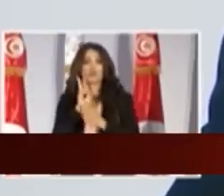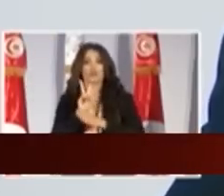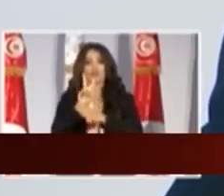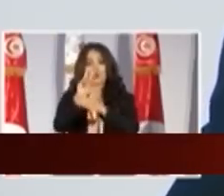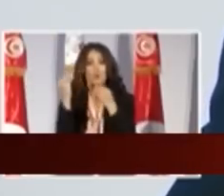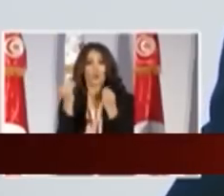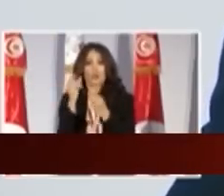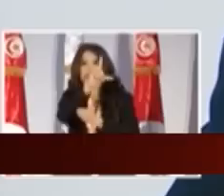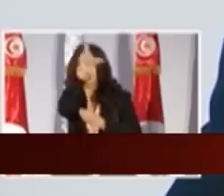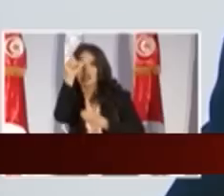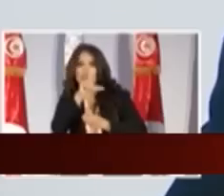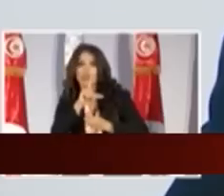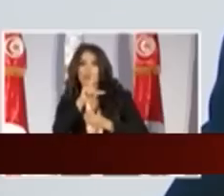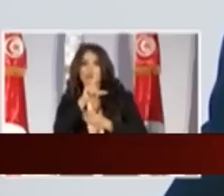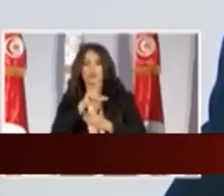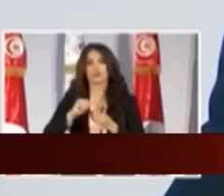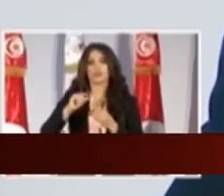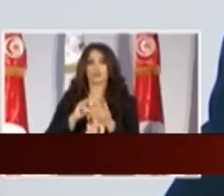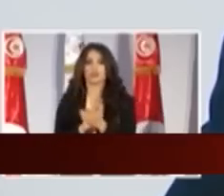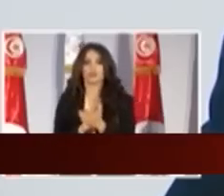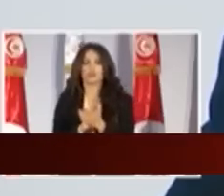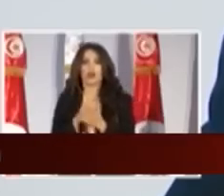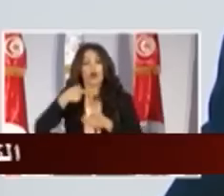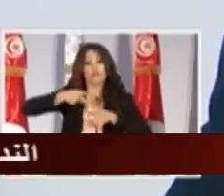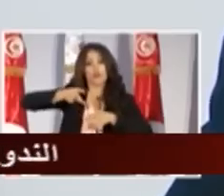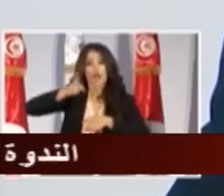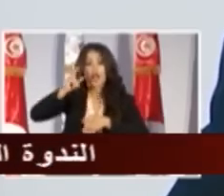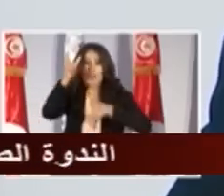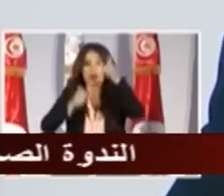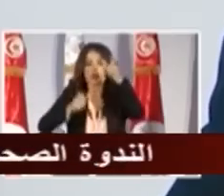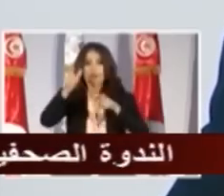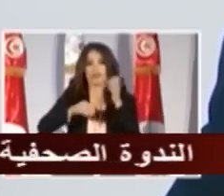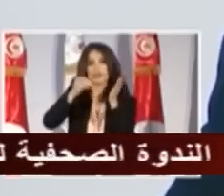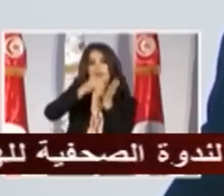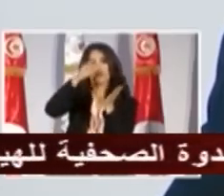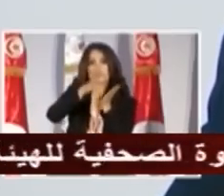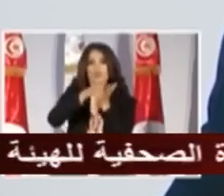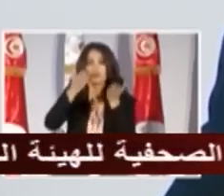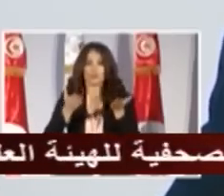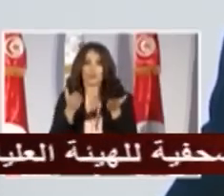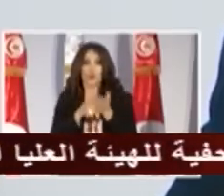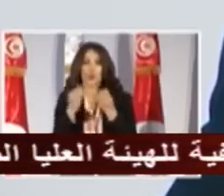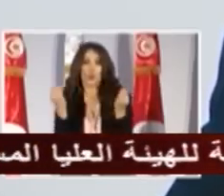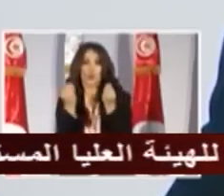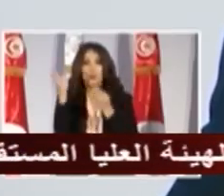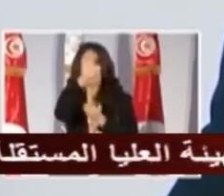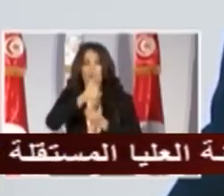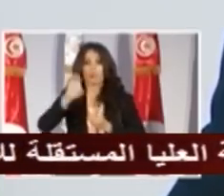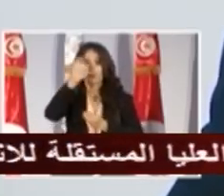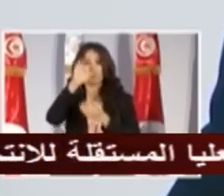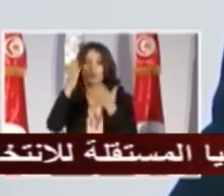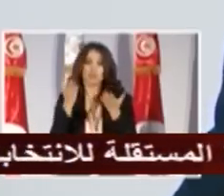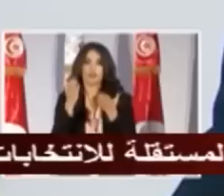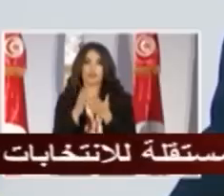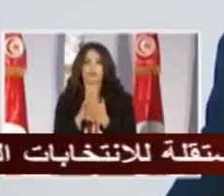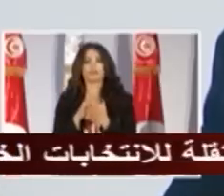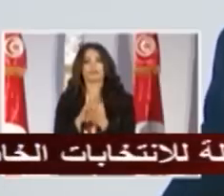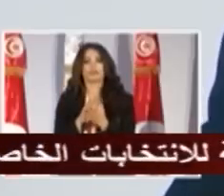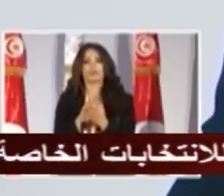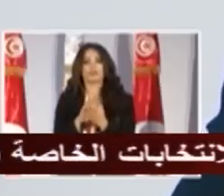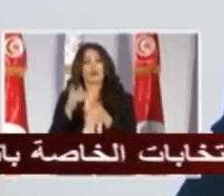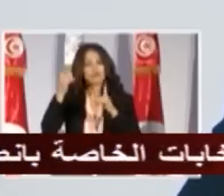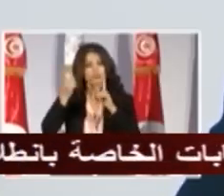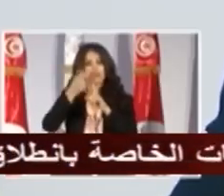الخريطه اغلب المسجلين باوروبا واخص بالذكر